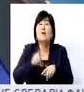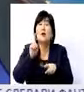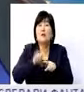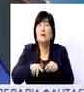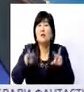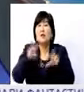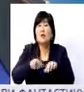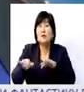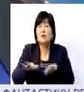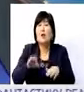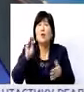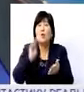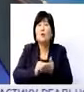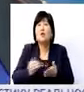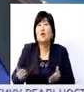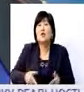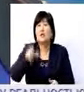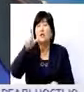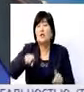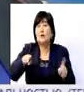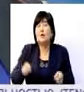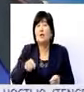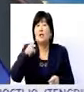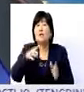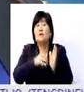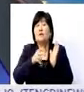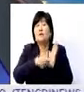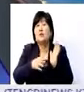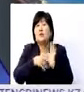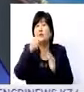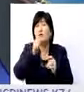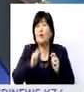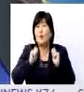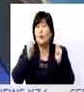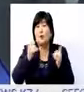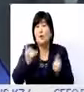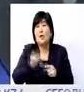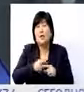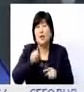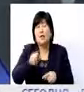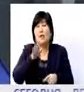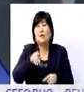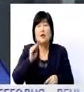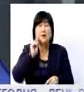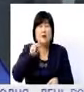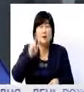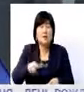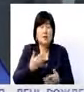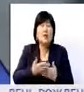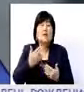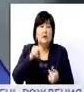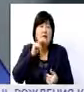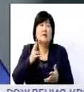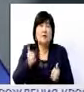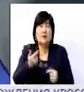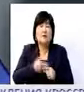мероприятий был установлен житель города Кызылорды 1989 года рождения. В данный момент подозреваемый вину признает